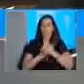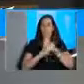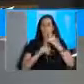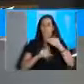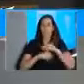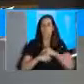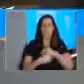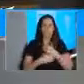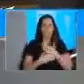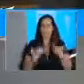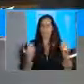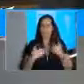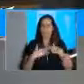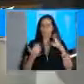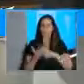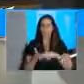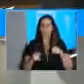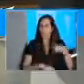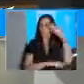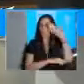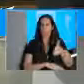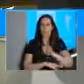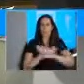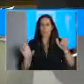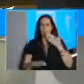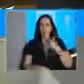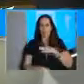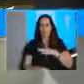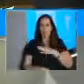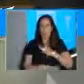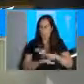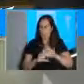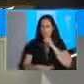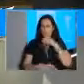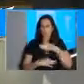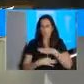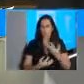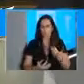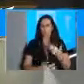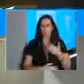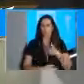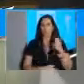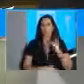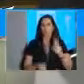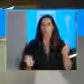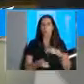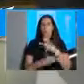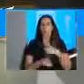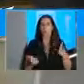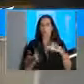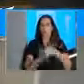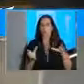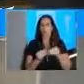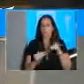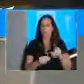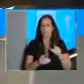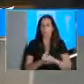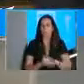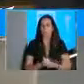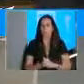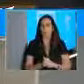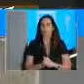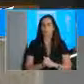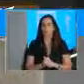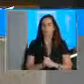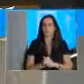כמוך. אין לנו זכות קיום פה במדינה בלי היהדות שלנו, בלי ההיסטוריה שלנו. אנחנו לא יכולים להמשיך עם הדבר הזה. עם העובדה שהעם